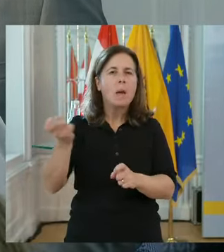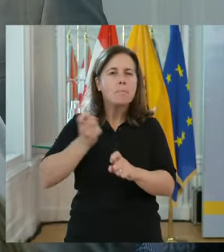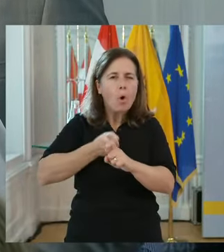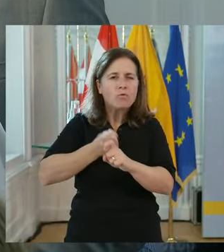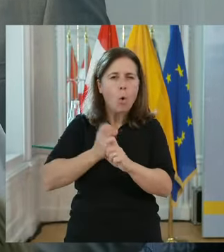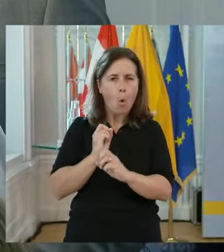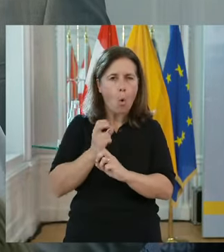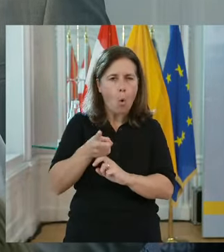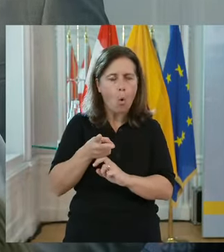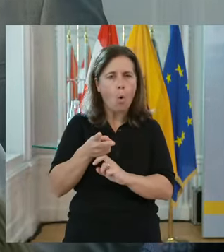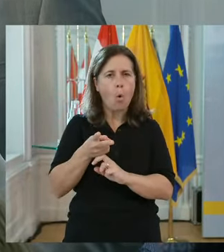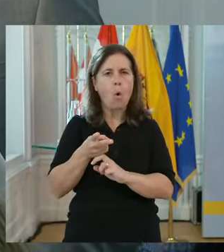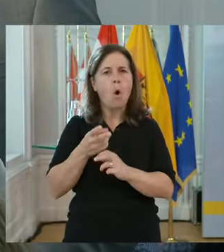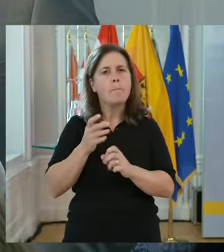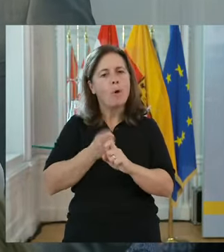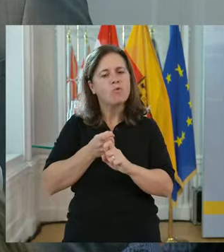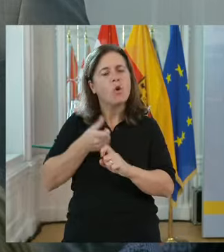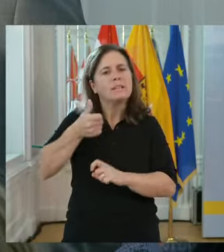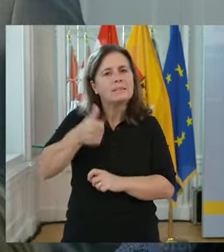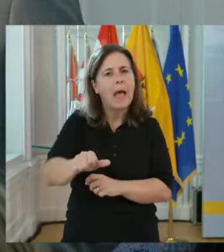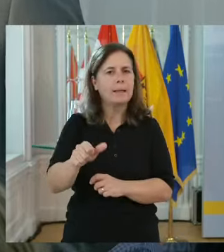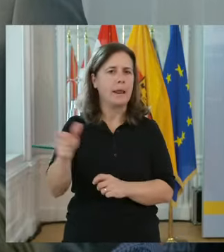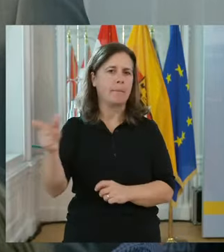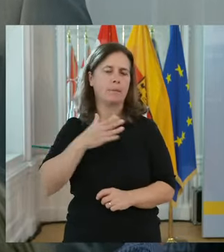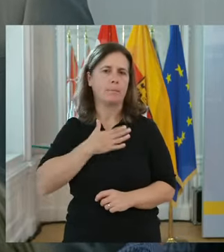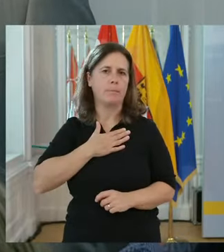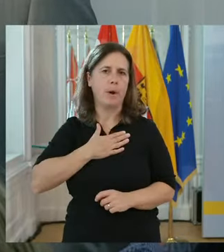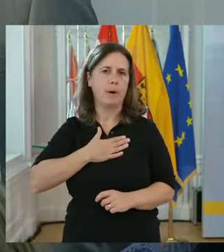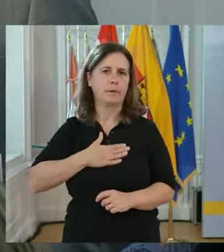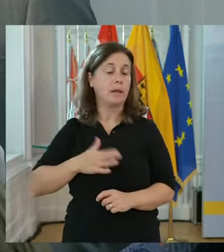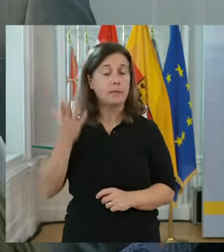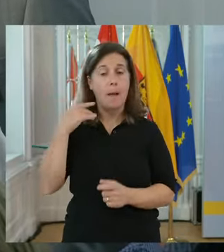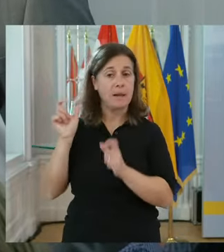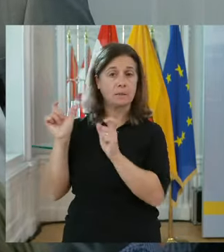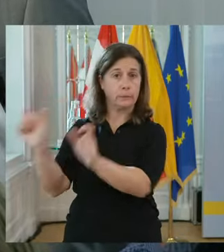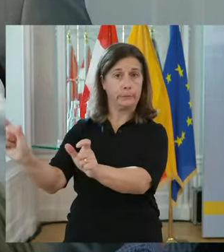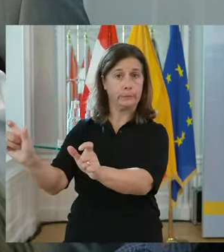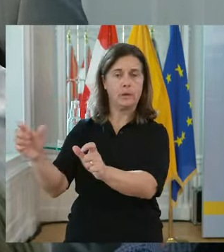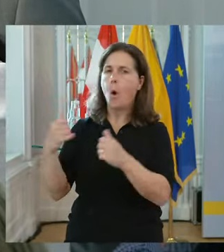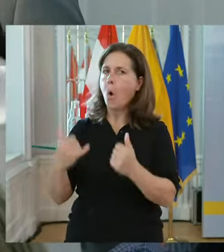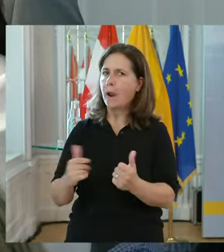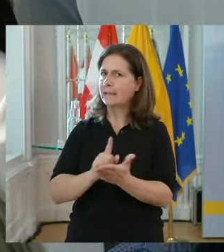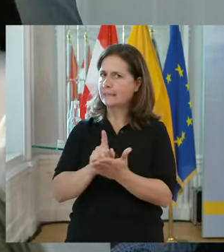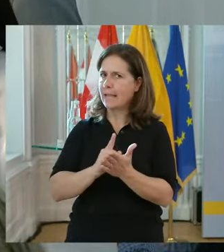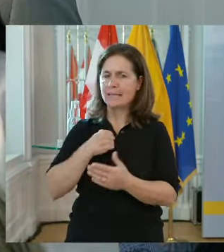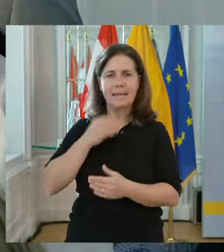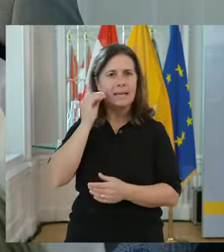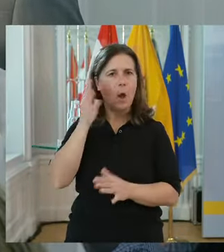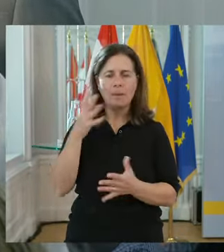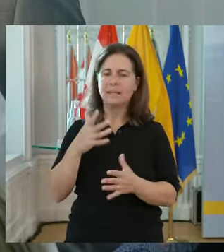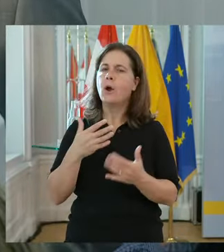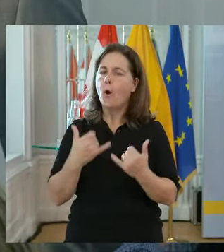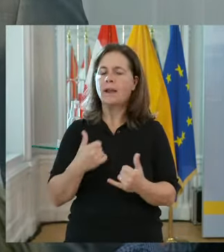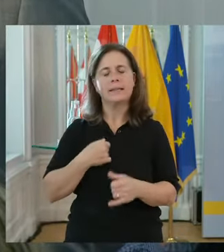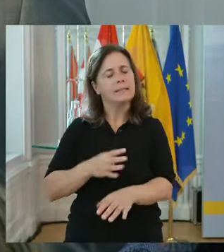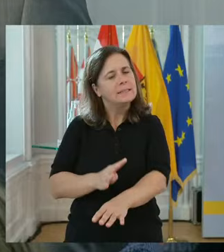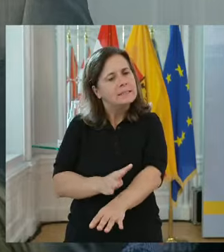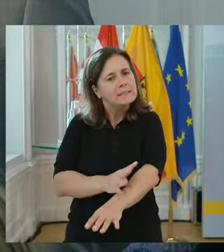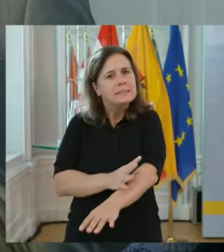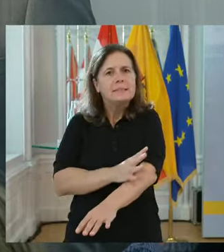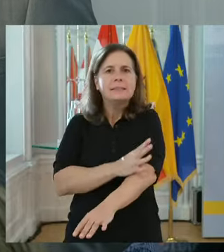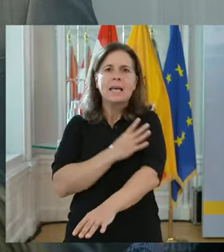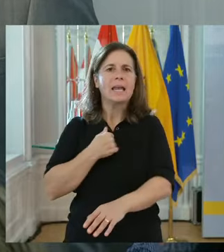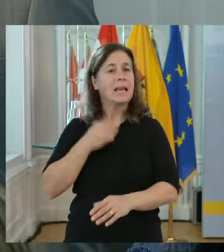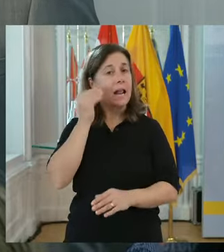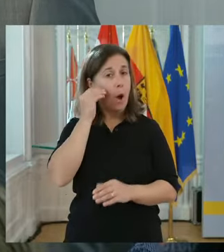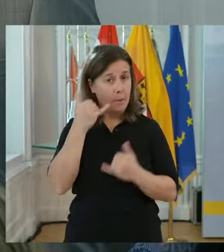zu stellen oder an der Prüfung teilzunehmen, versagt worden wäre. Deswegen habe ich heute wirklich Gänsehaut bekommen, weil ich glaube, dass